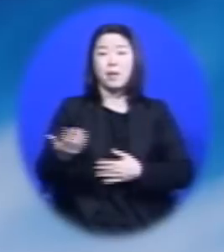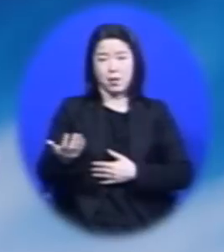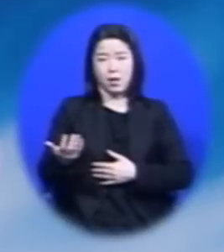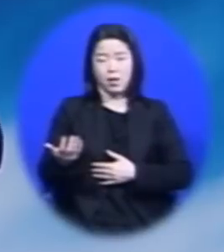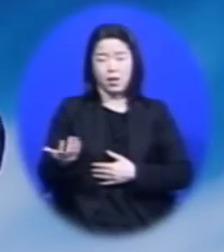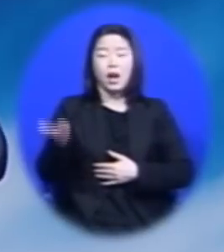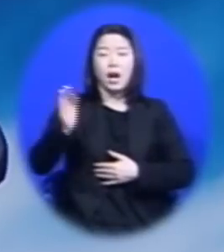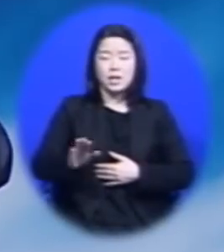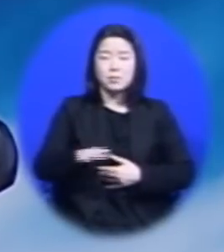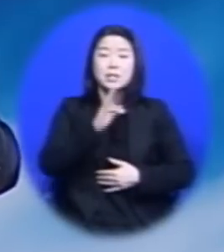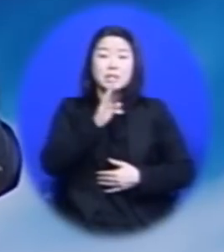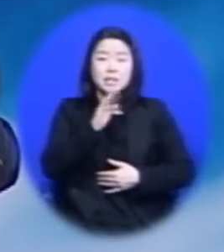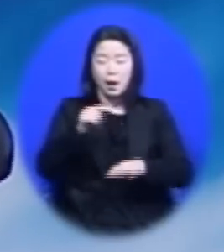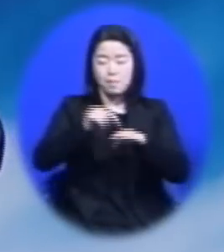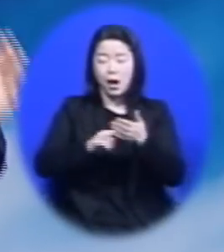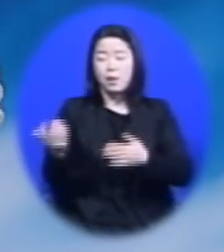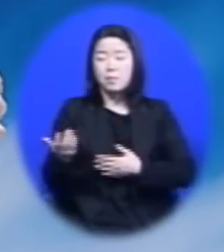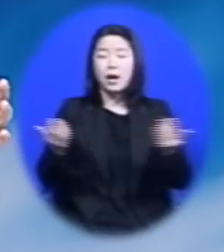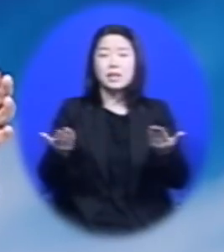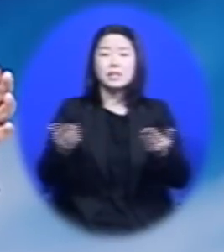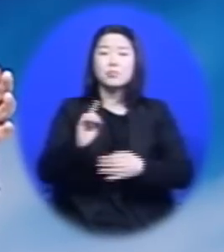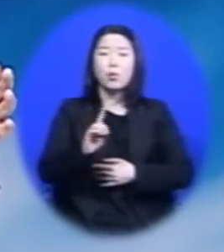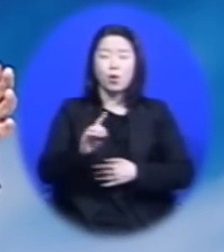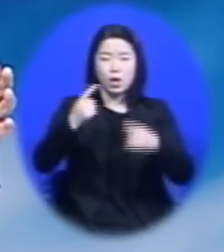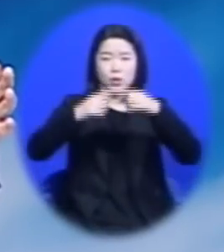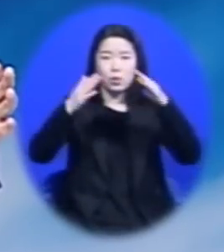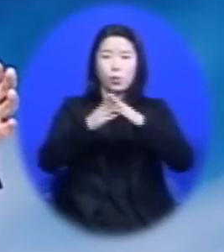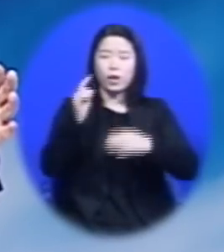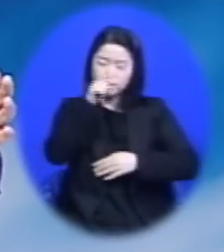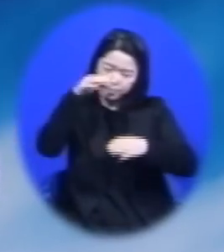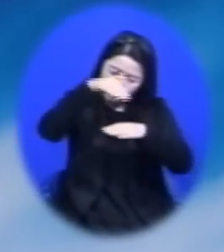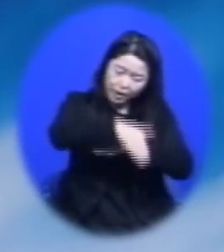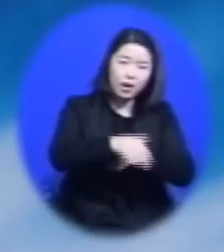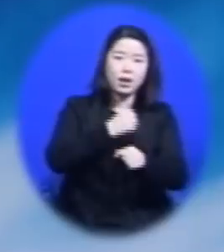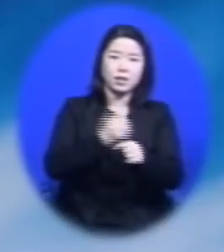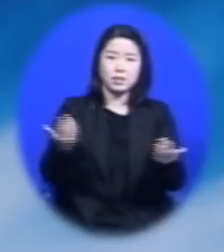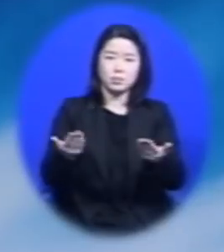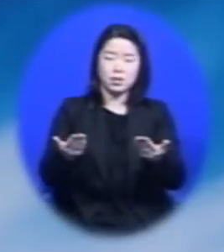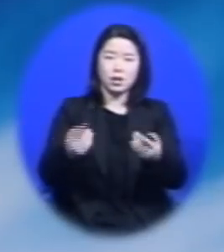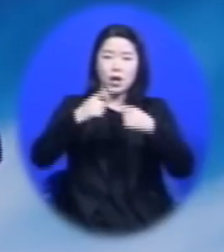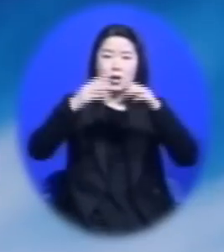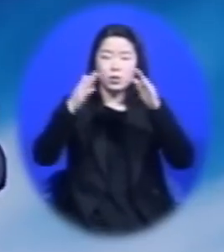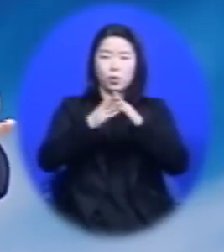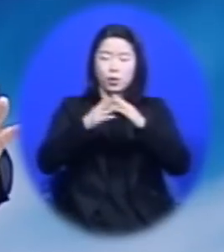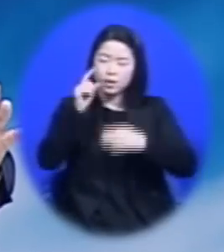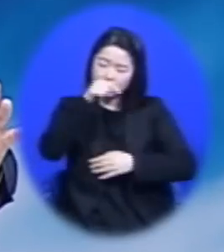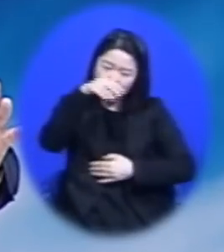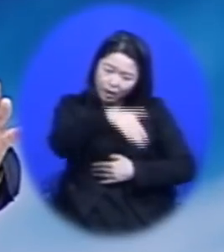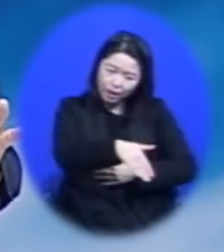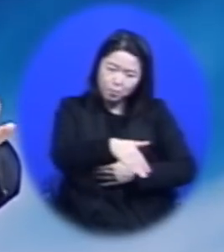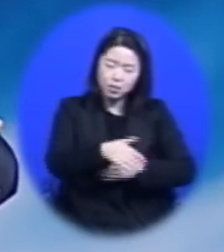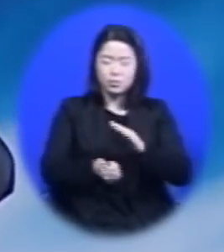그러나 진짜 아파야 될 것은 교회가 타락한 겁니다 교회가 타락하면 소망이